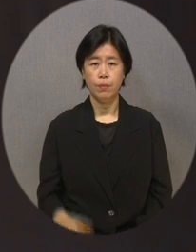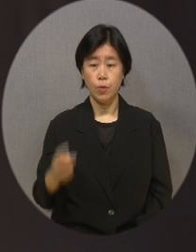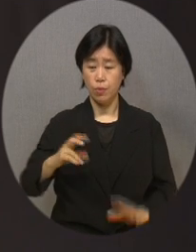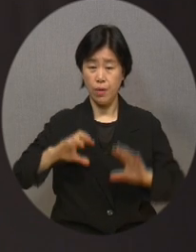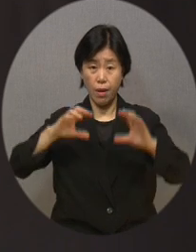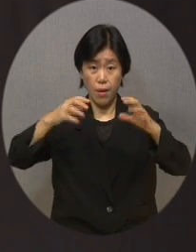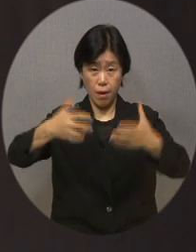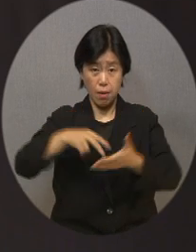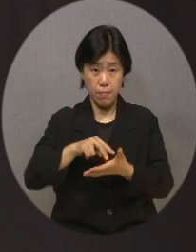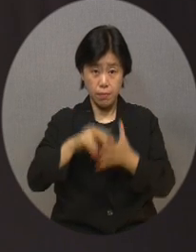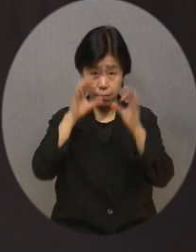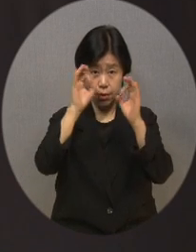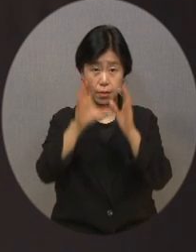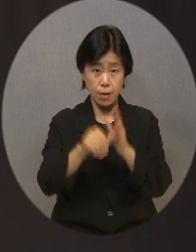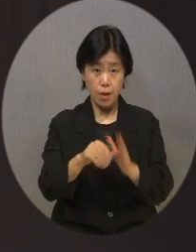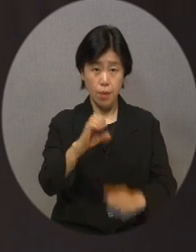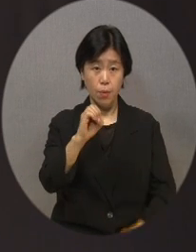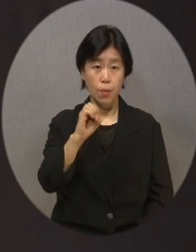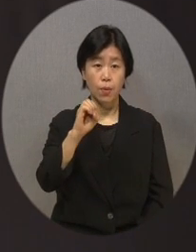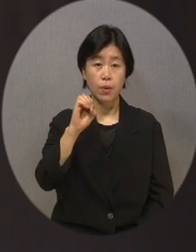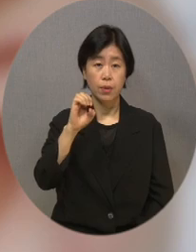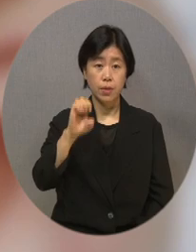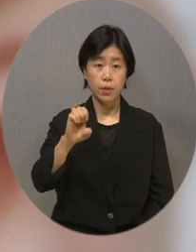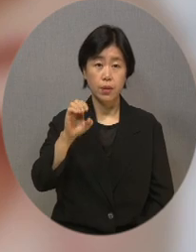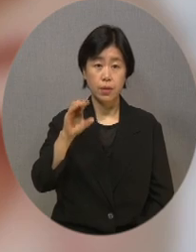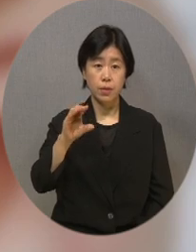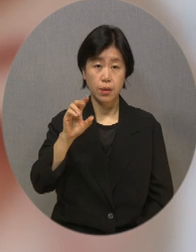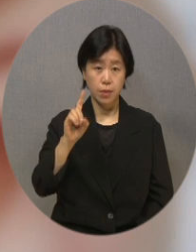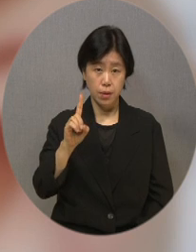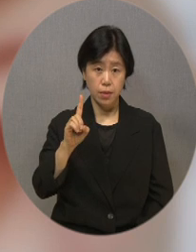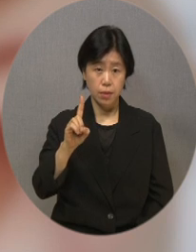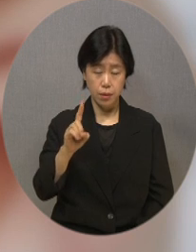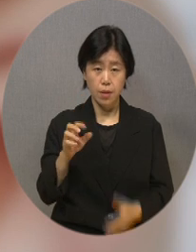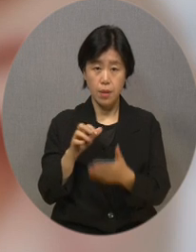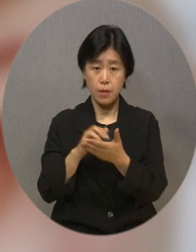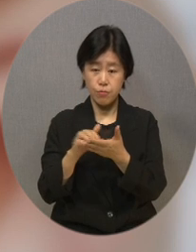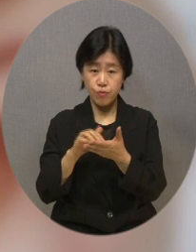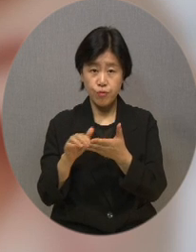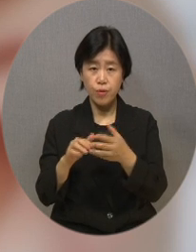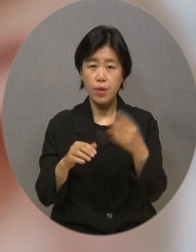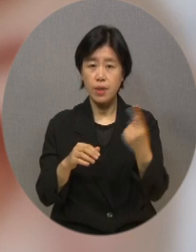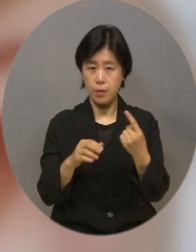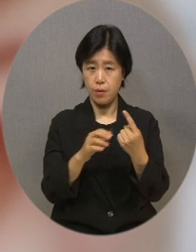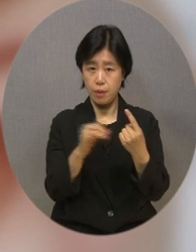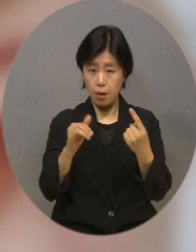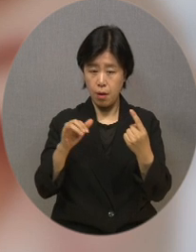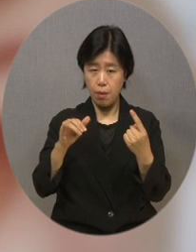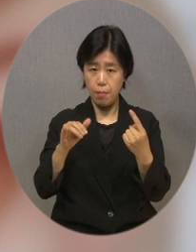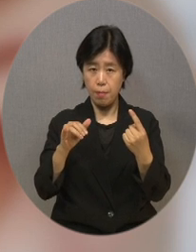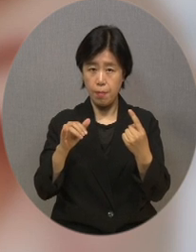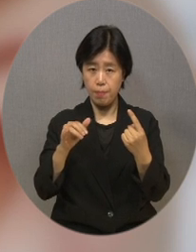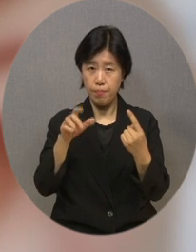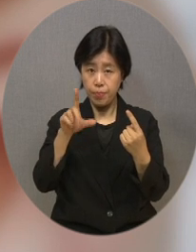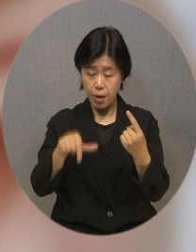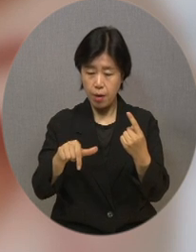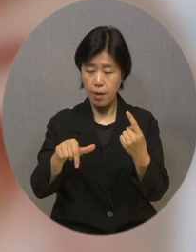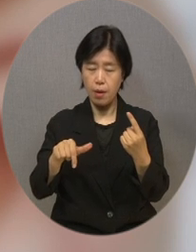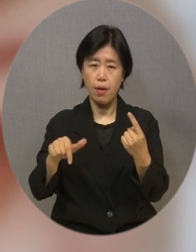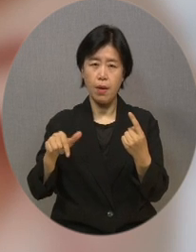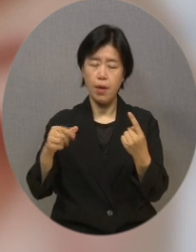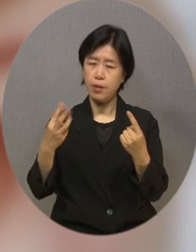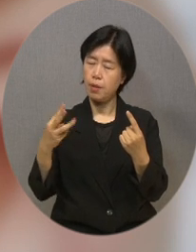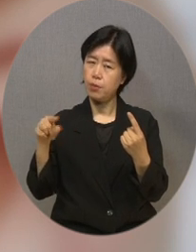그 OECD의 인구 1,000명당 평균 의사 수가 3.7명입니다. 물론 가장 많은 나라는 독일로